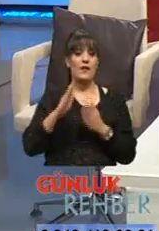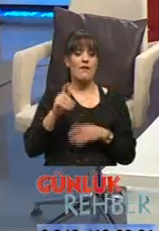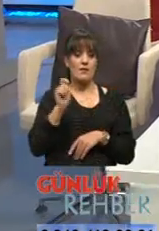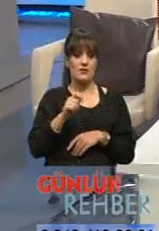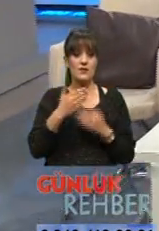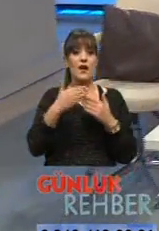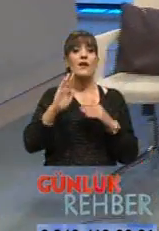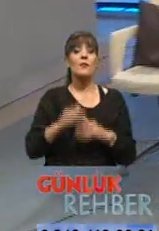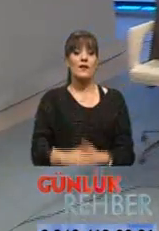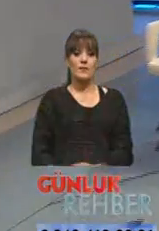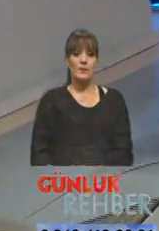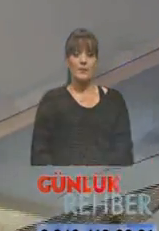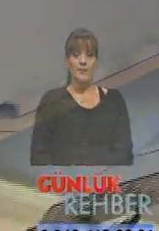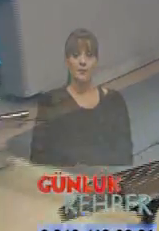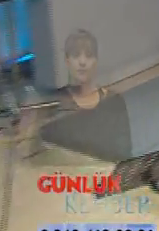Ayrılın.